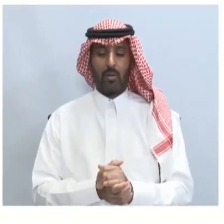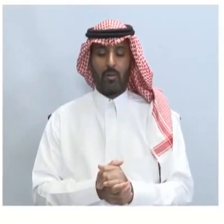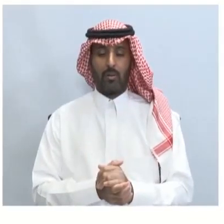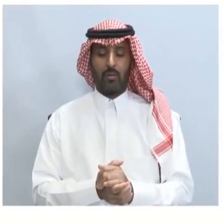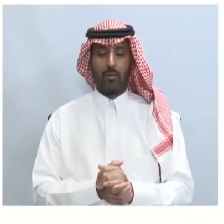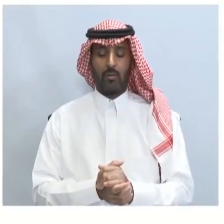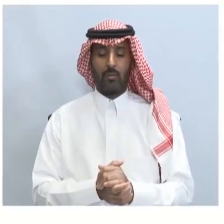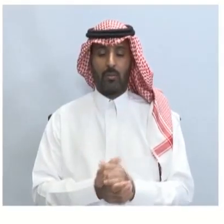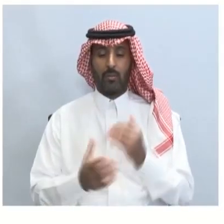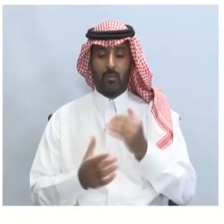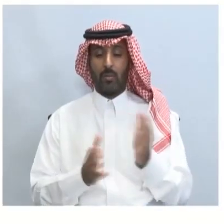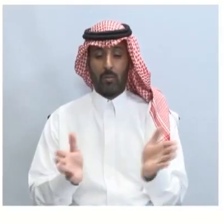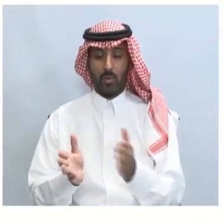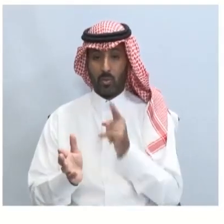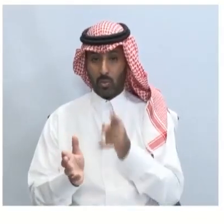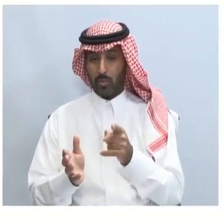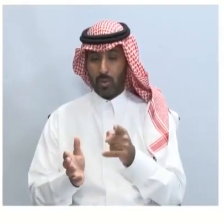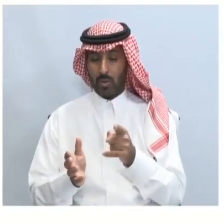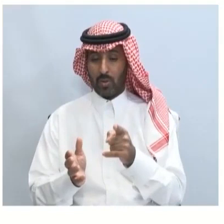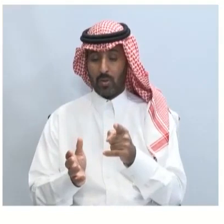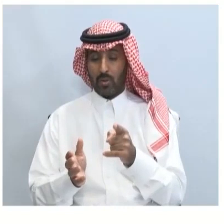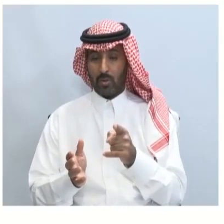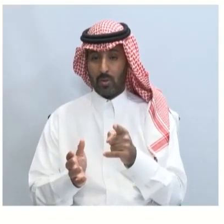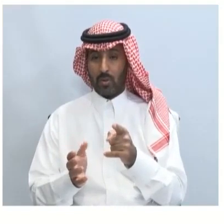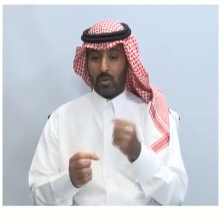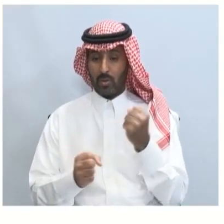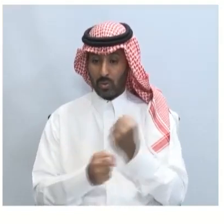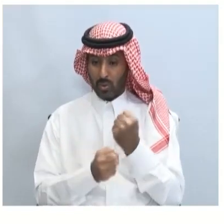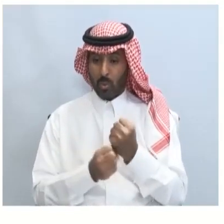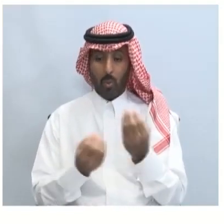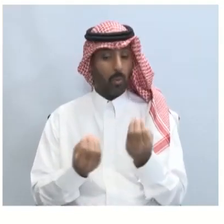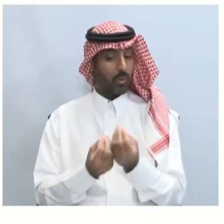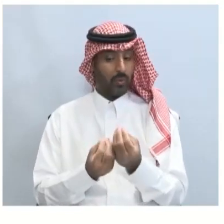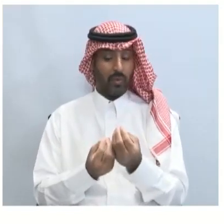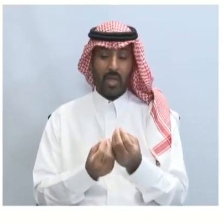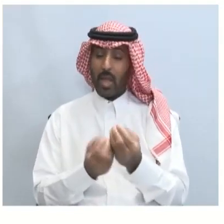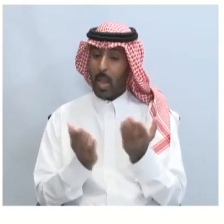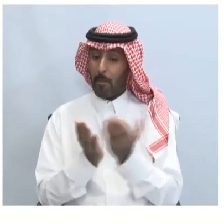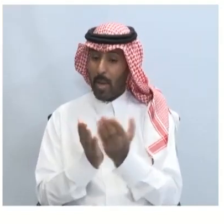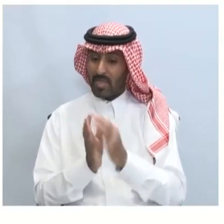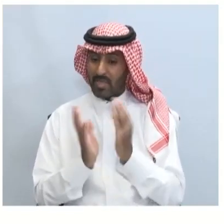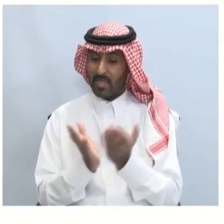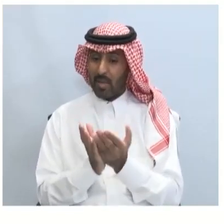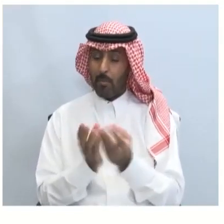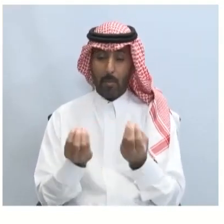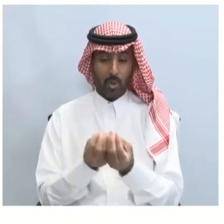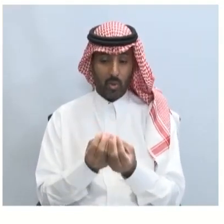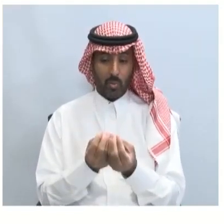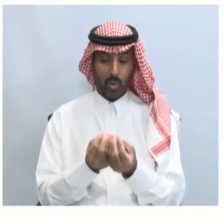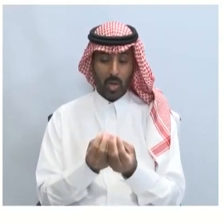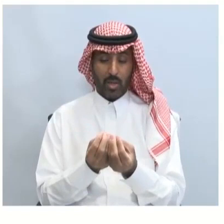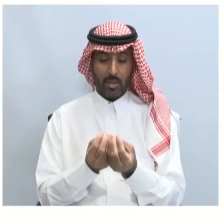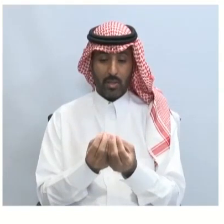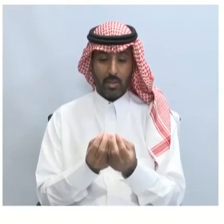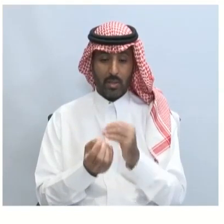الاخرين هذا مطلوب منكم في ان تقوموا به في مدرستكم نشاط رقم 2 بالتعاون مع مجموعتي اقوم